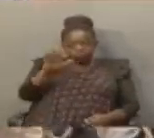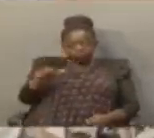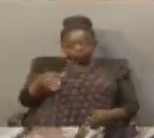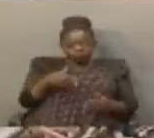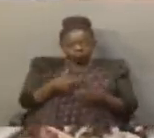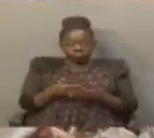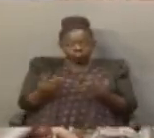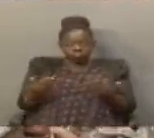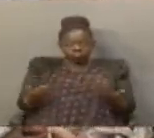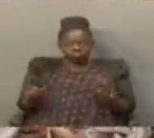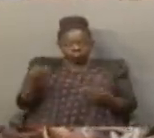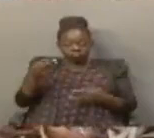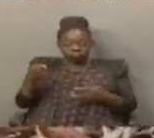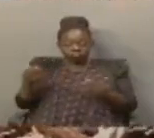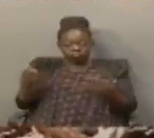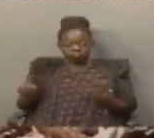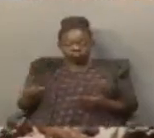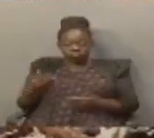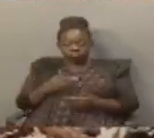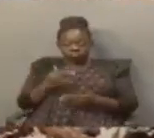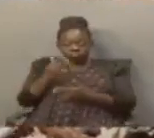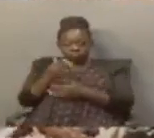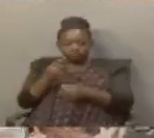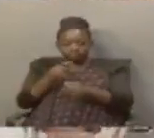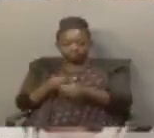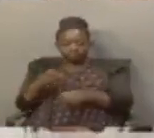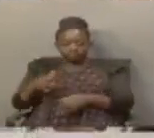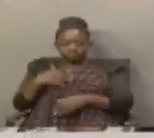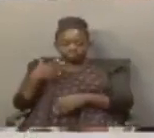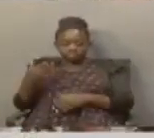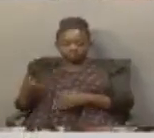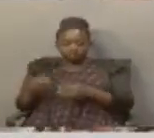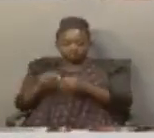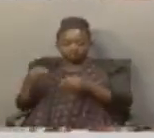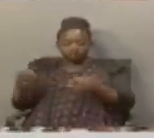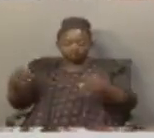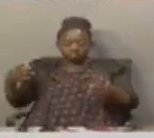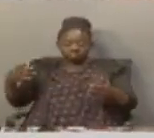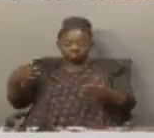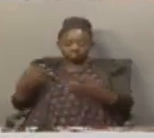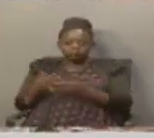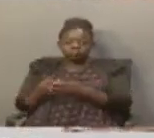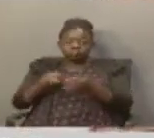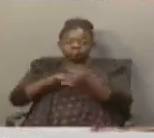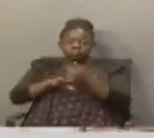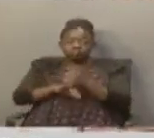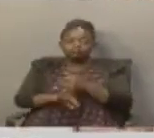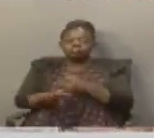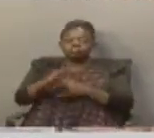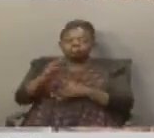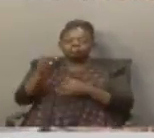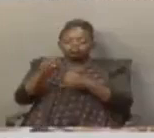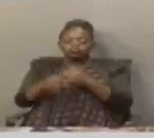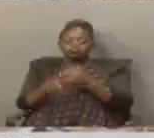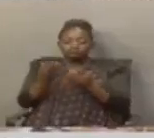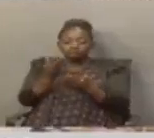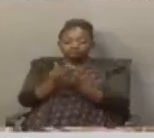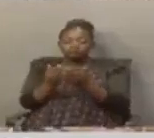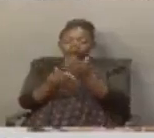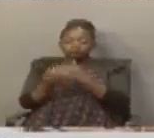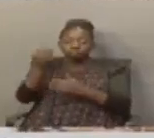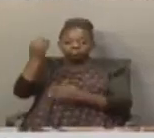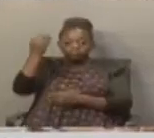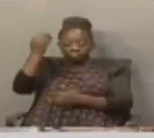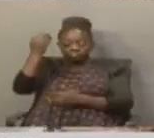zikubagana. Bwabanga mukulaine ekikumi kye yateeka mwana wange okuva bebi mpaka siniya fomu akomye, nsaba Allah ambonereze. Era